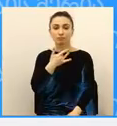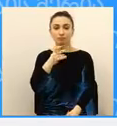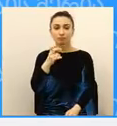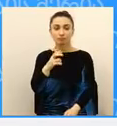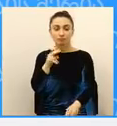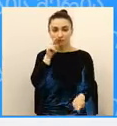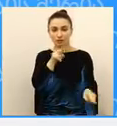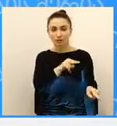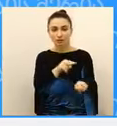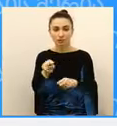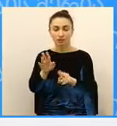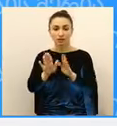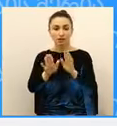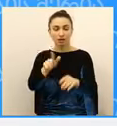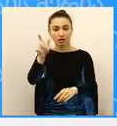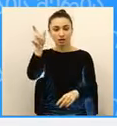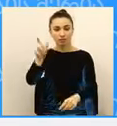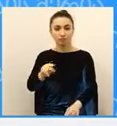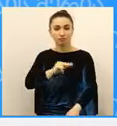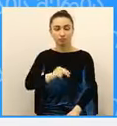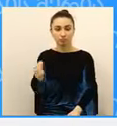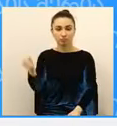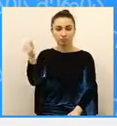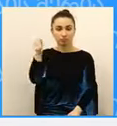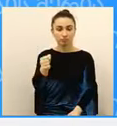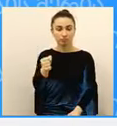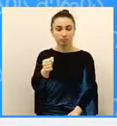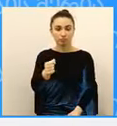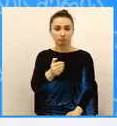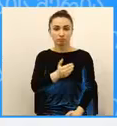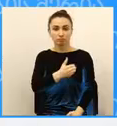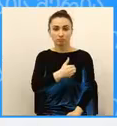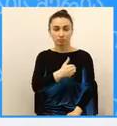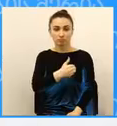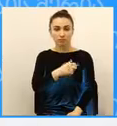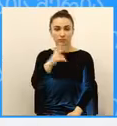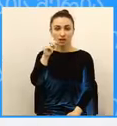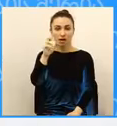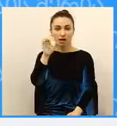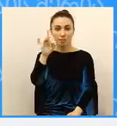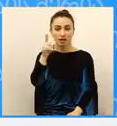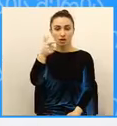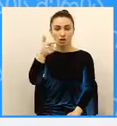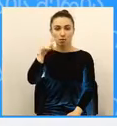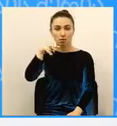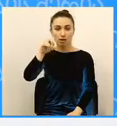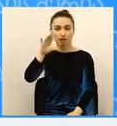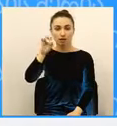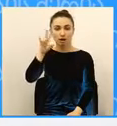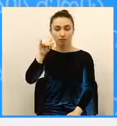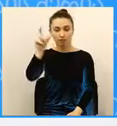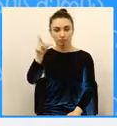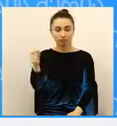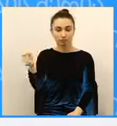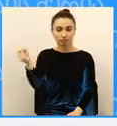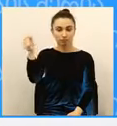მუნიციპალური ინსპექციის ხელმძღვანელის პოზიციაზე მინდა წარმოგიდგინოთ კახაბერ გულედანის კანდიდატურა,